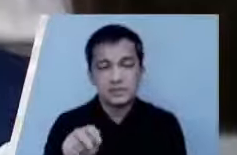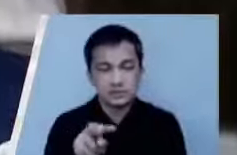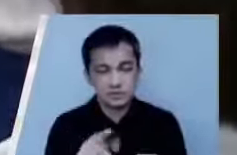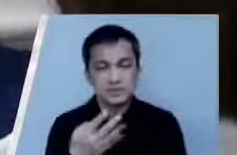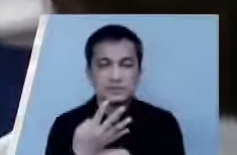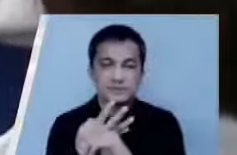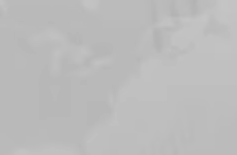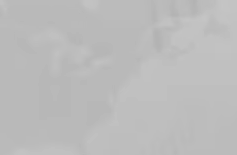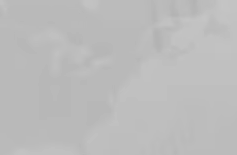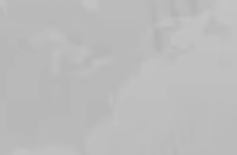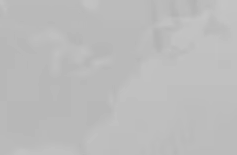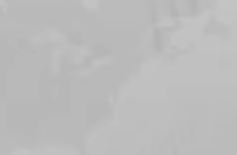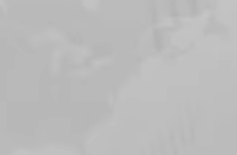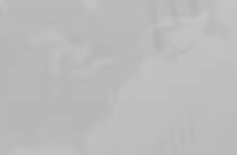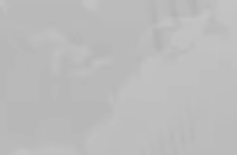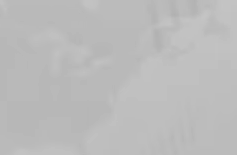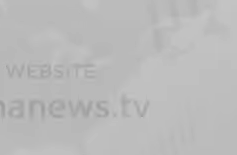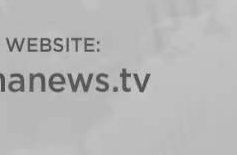Oras